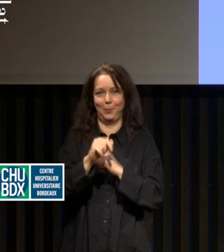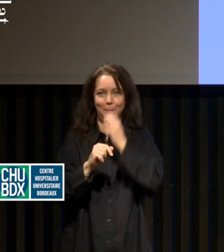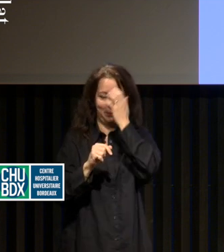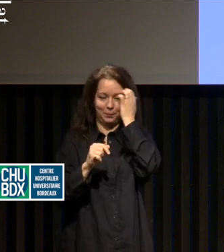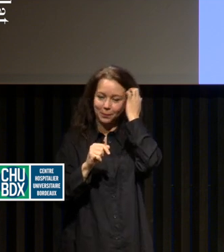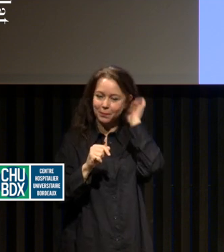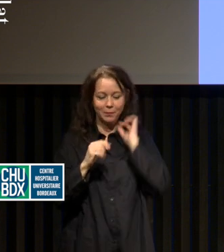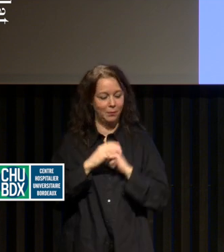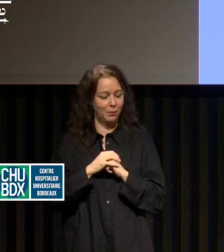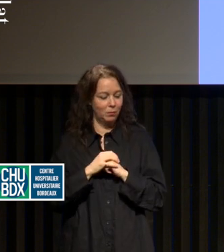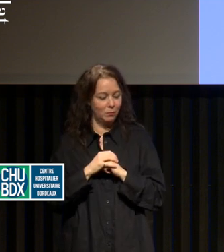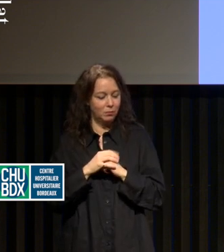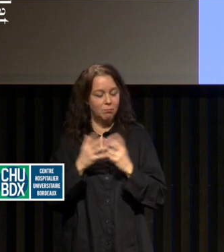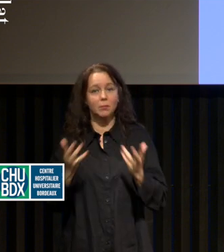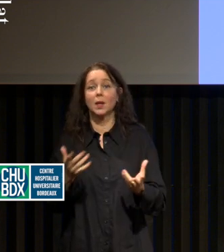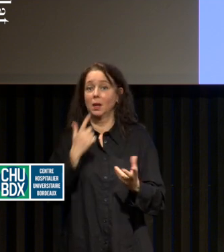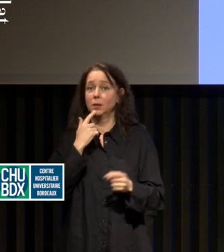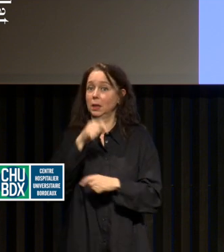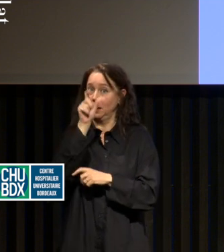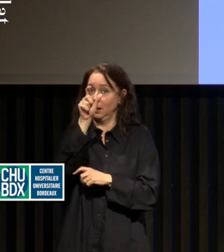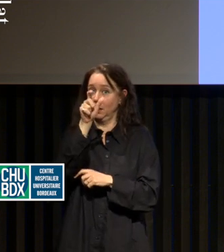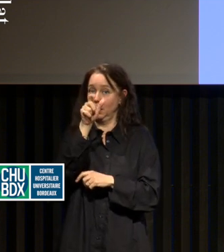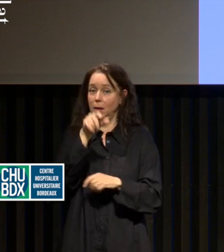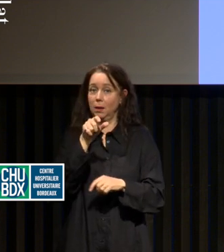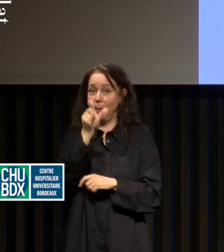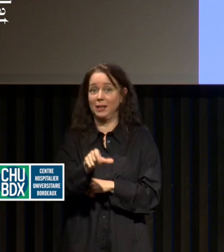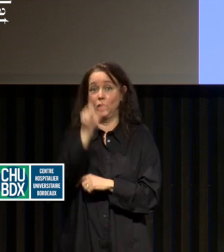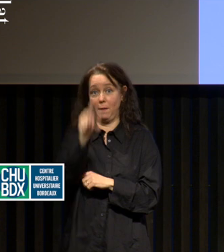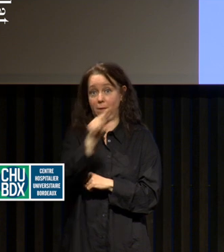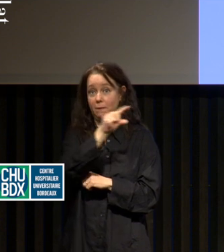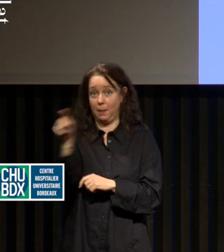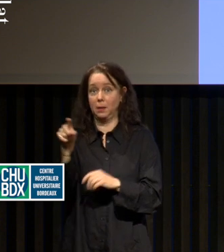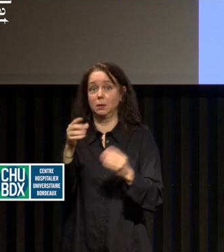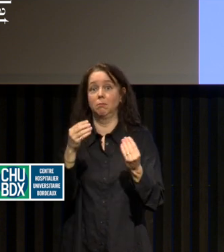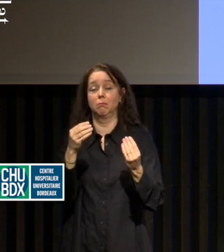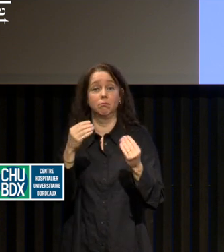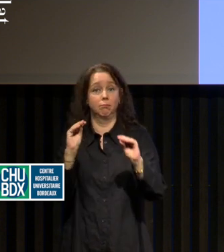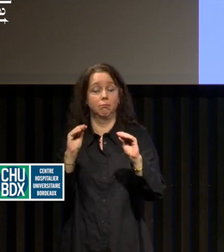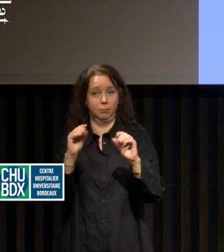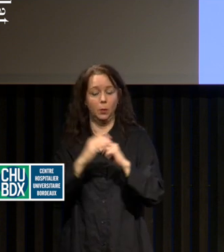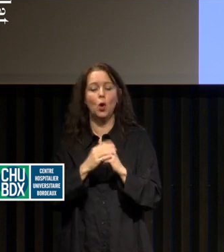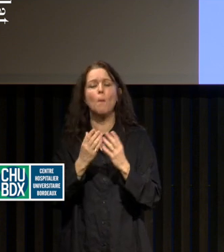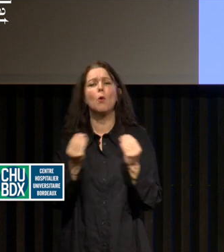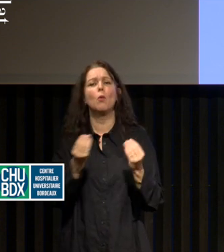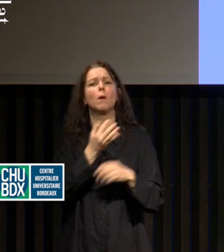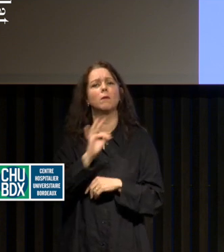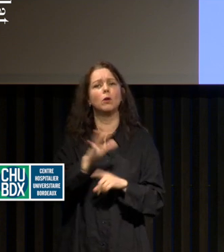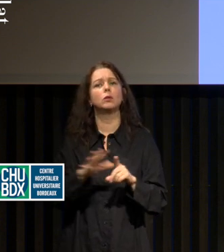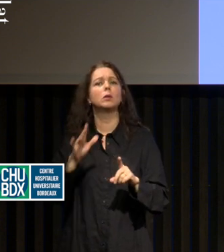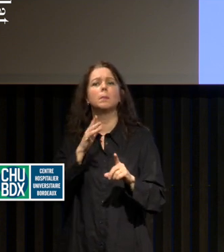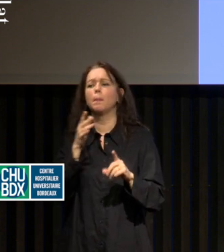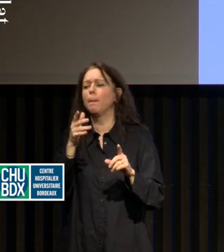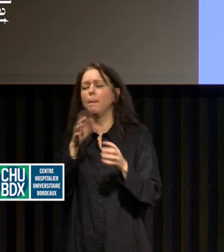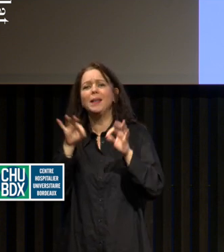qui est délivré par un pharmacien, ce qui est le cas en France. Il y a beaucoup de pays, notamment anglo-saxons, où il y a